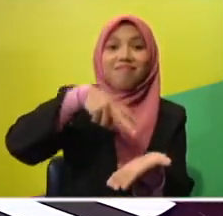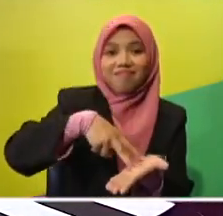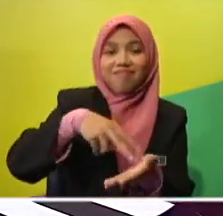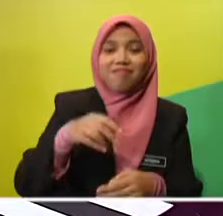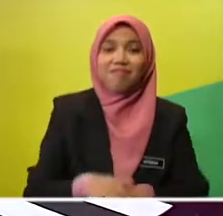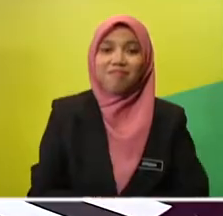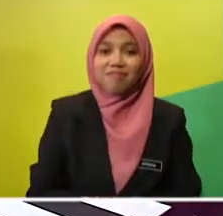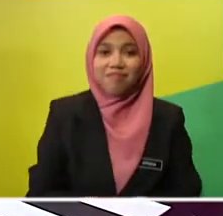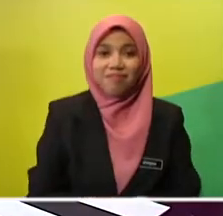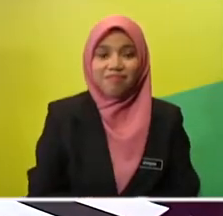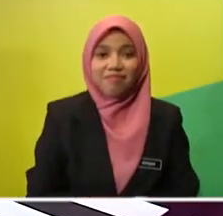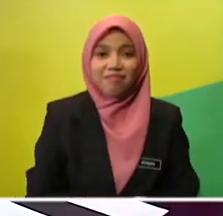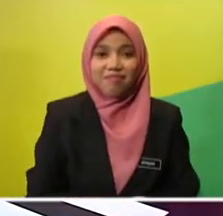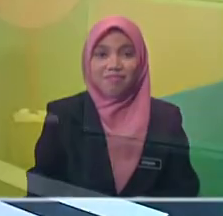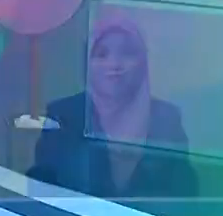lompat ayah.